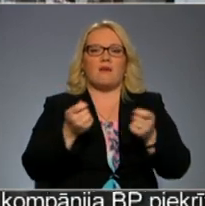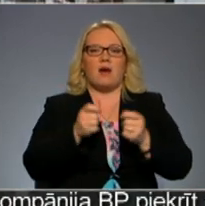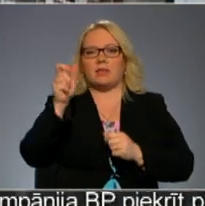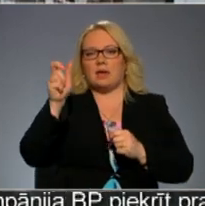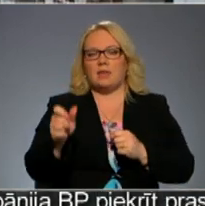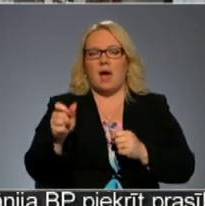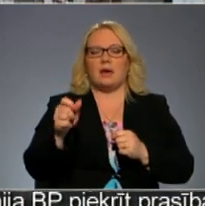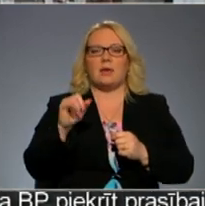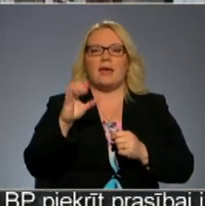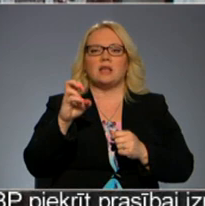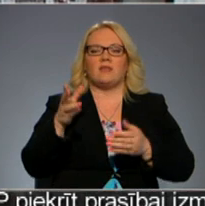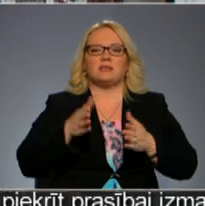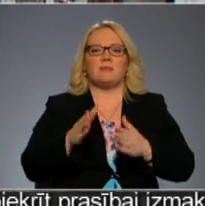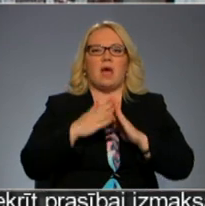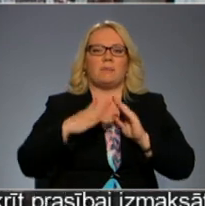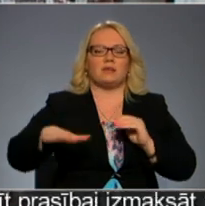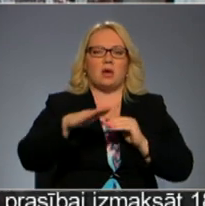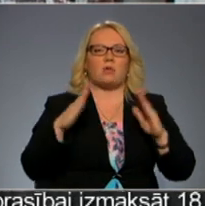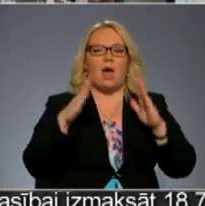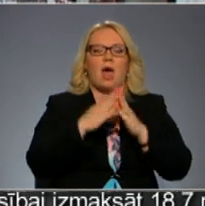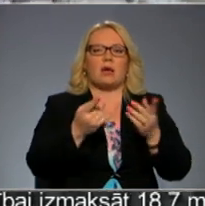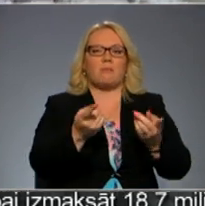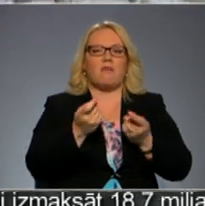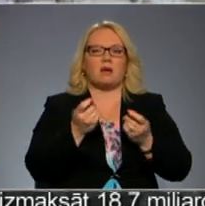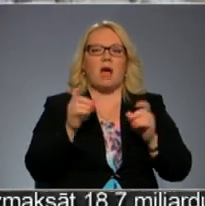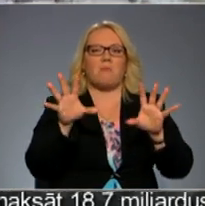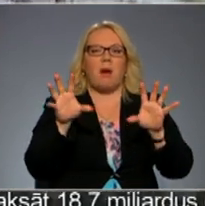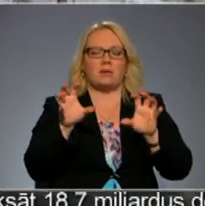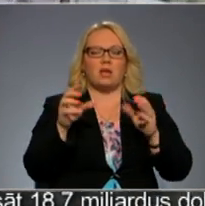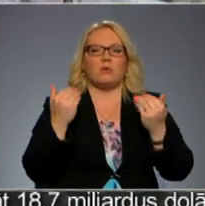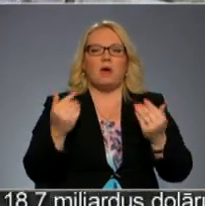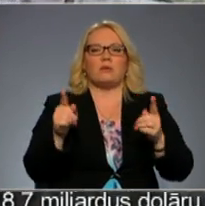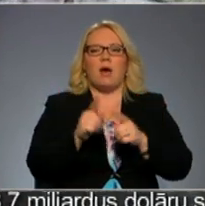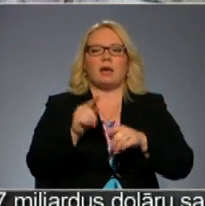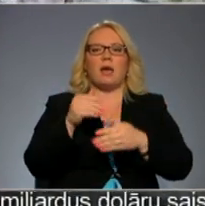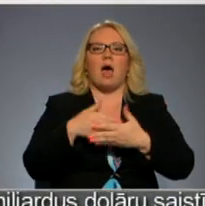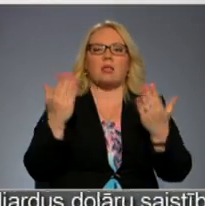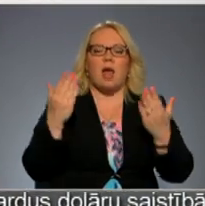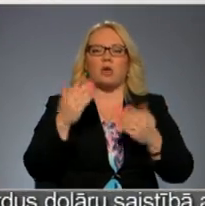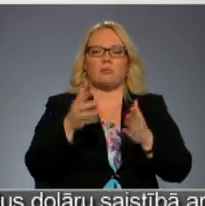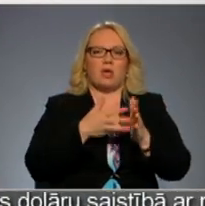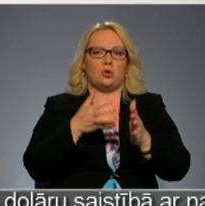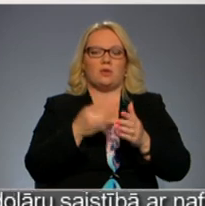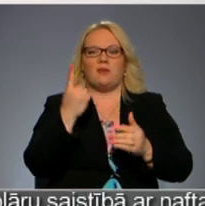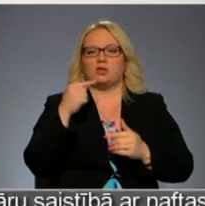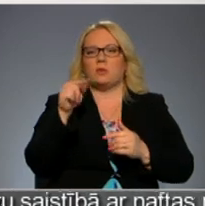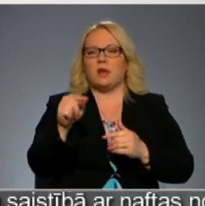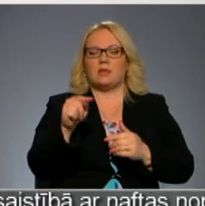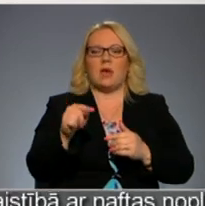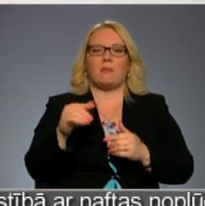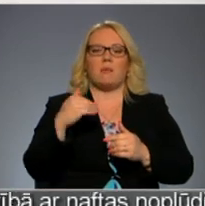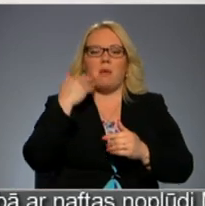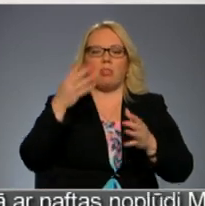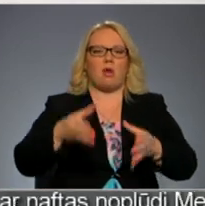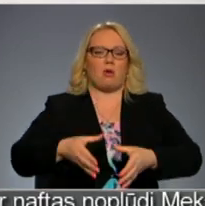un viņš atceras, ka jau kopš bērnības šī ēka pievilkusi kā magnēts, bet arī tagad atklājumu netrūkstot. Viens no tādiem – balsta